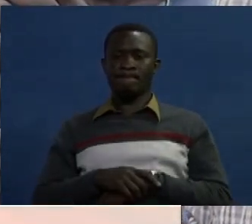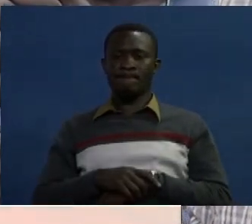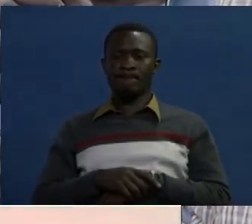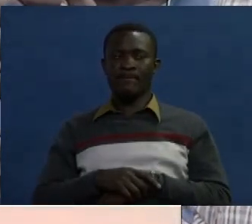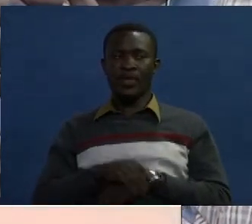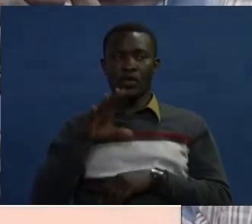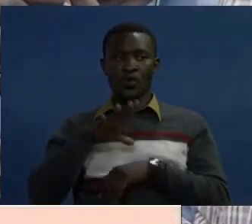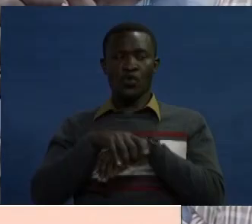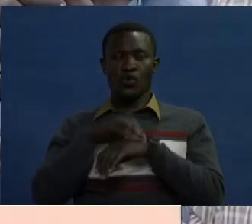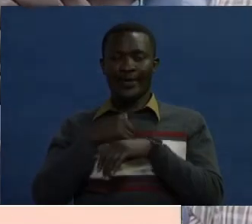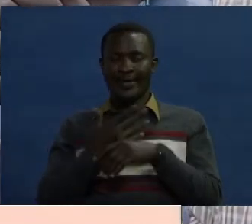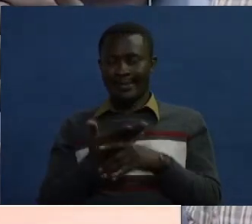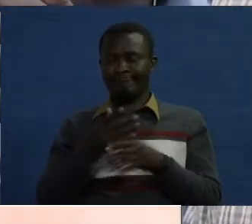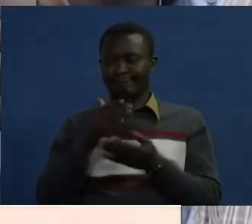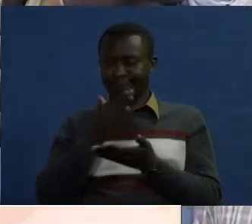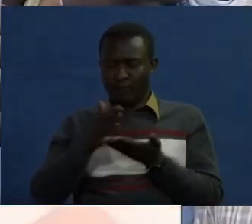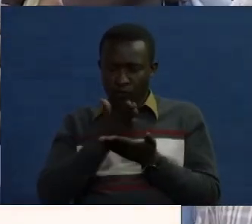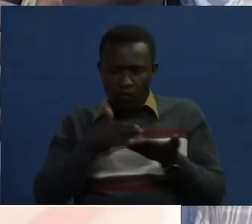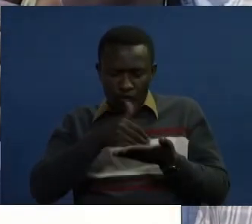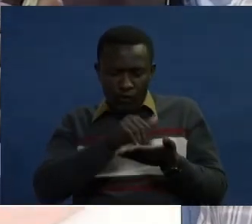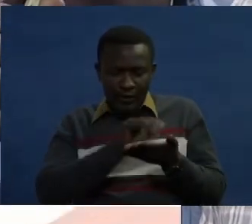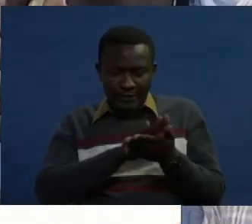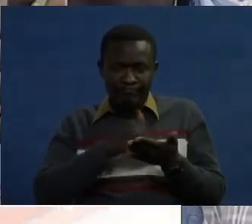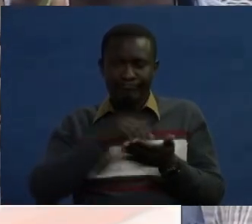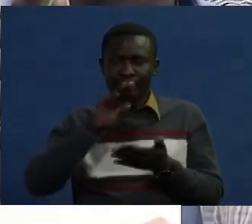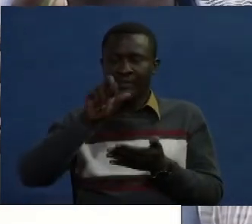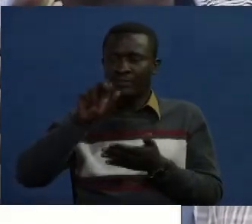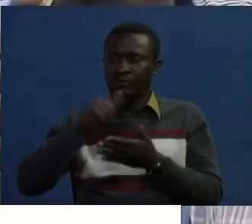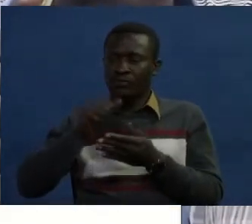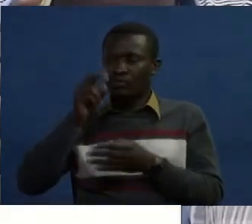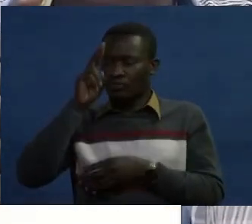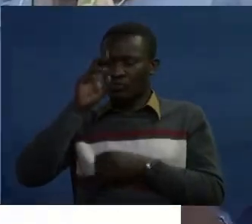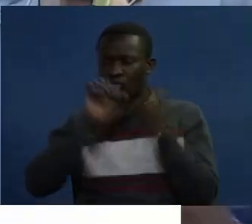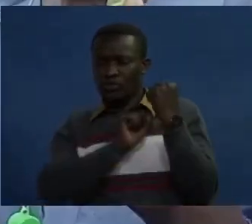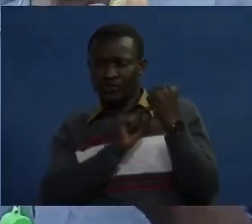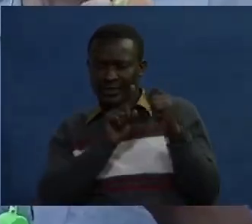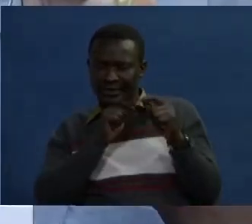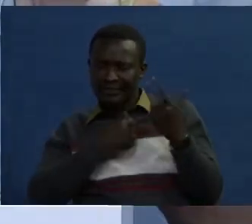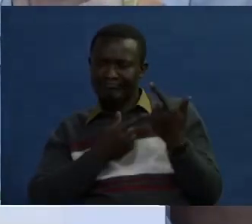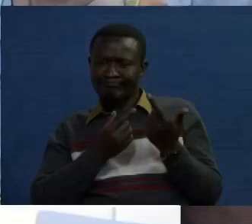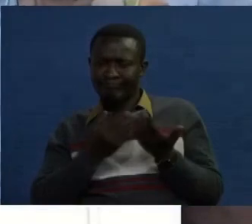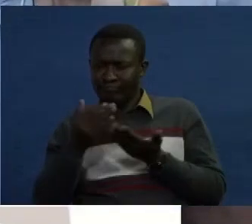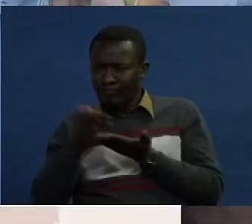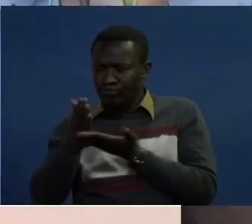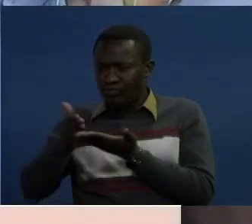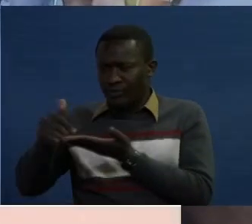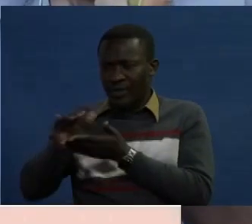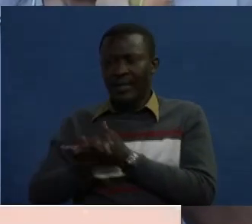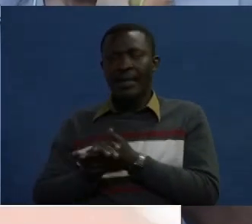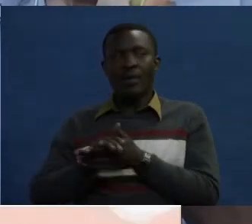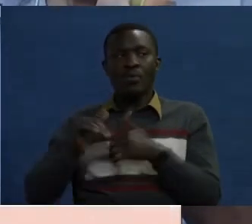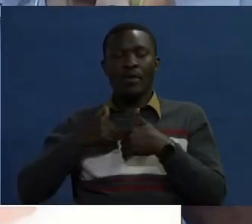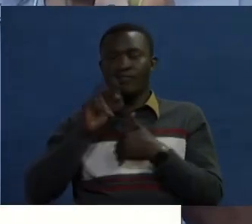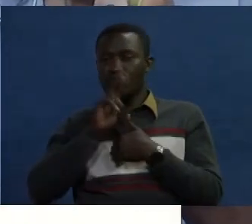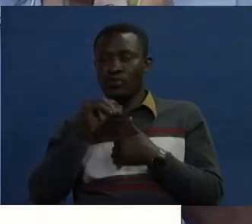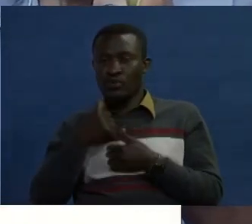Ndio. Unapata kwa wabasari, ati watchman pia anagawa basari. Wapi? Lini hiyo kitu natoka? Wapi? Tunataka election. No, because we have been